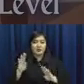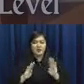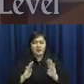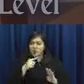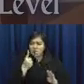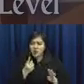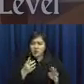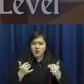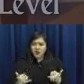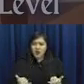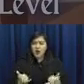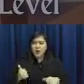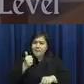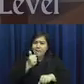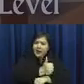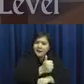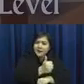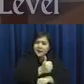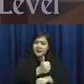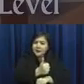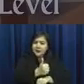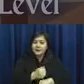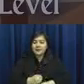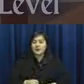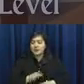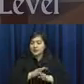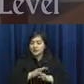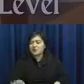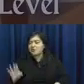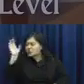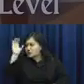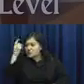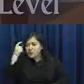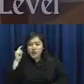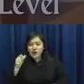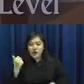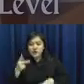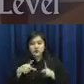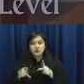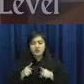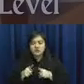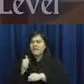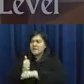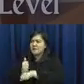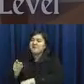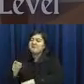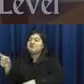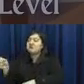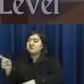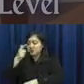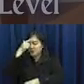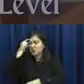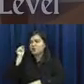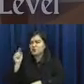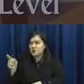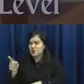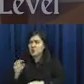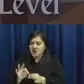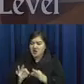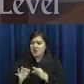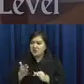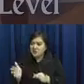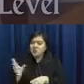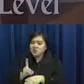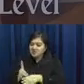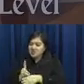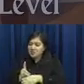ngayon? Come on! Huwag kang maghanap ng ibang tao na sisisihin. Ito kasing tao na ito eh. Kung ito, dinisiplina na ito yung anak niya,